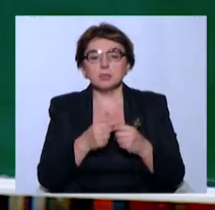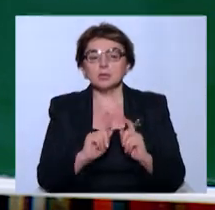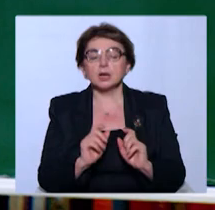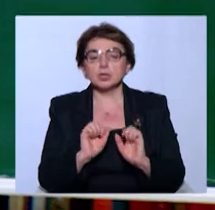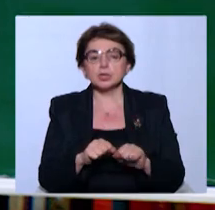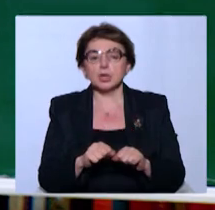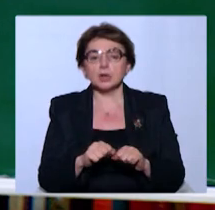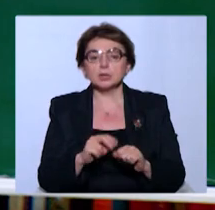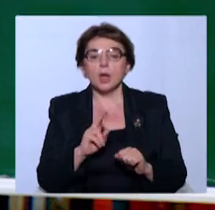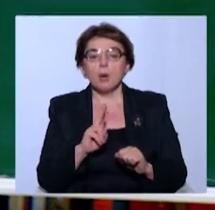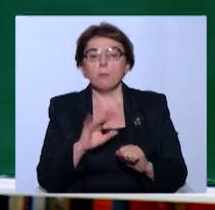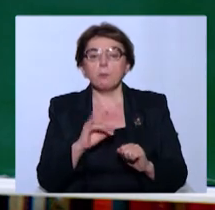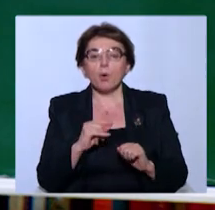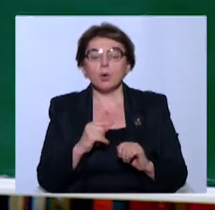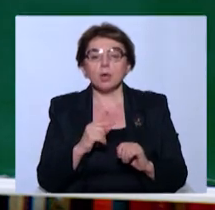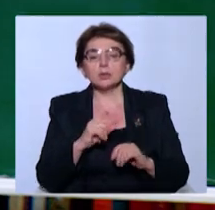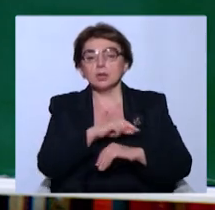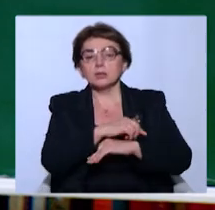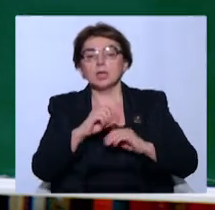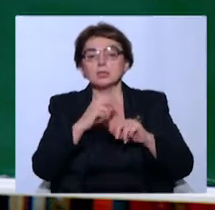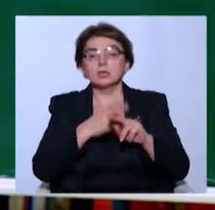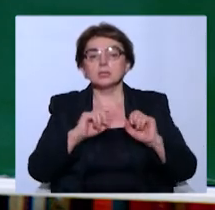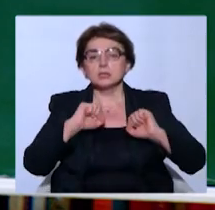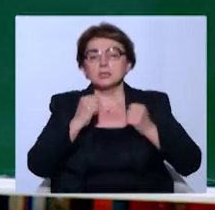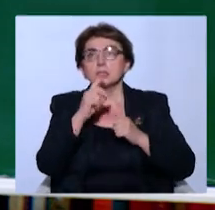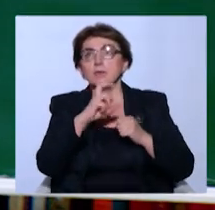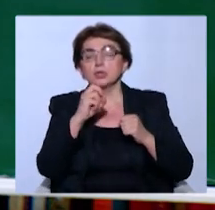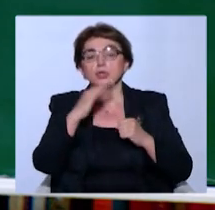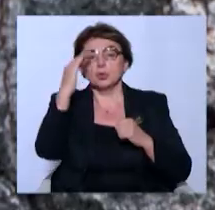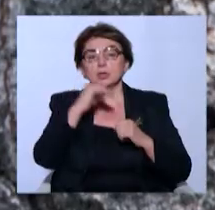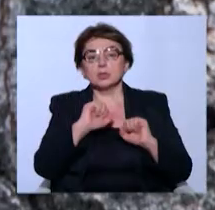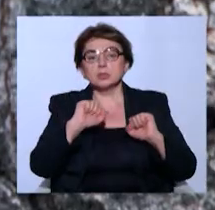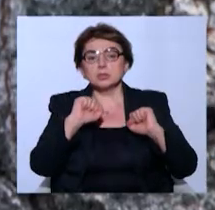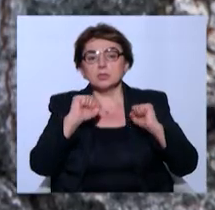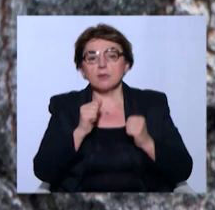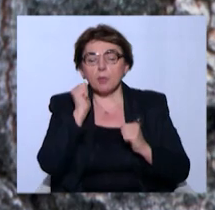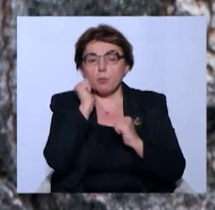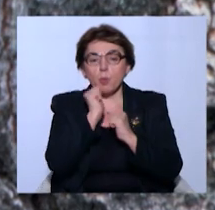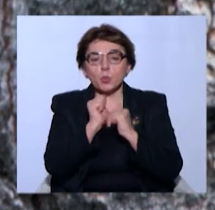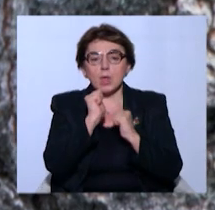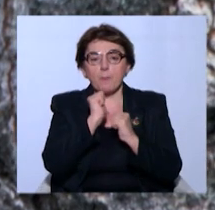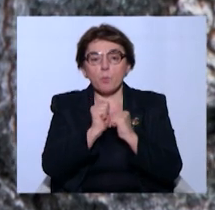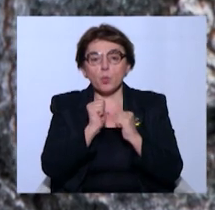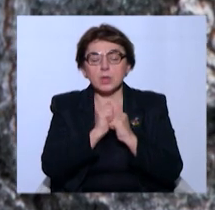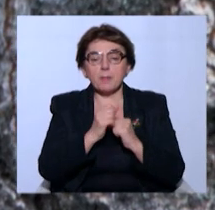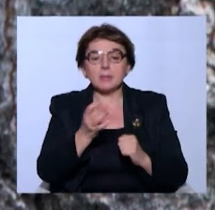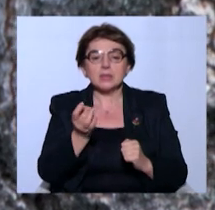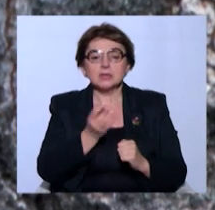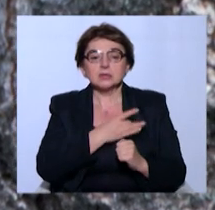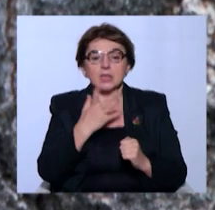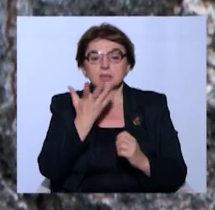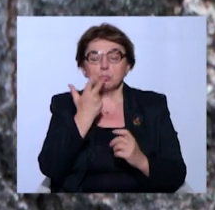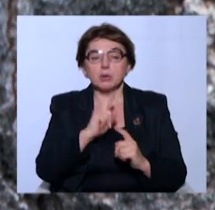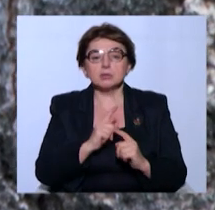მათ. ღამის ცხოველები, როგორიც არის მაგალითად ბუ, ღამურა, თაგვი,